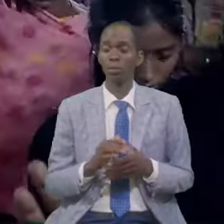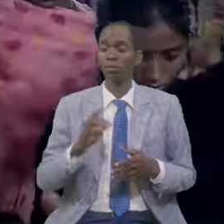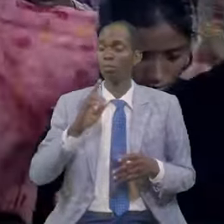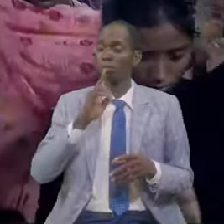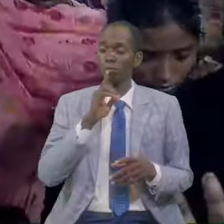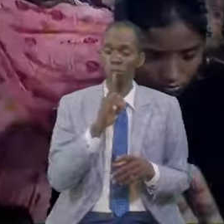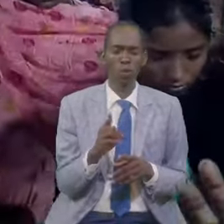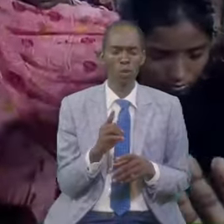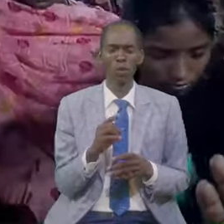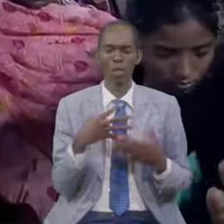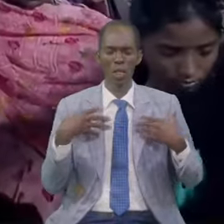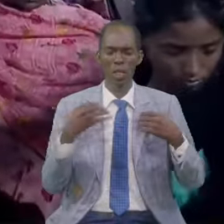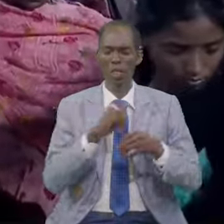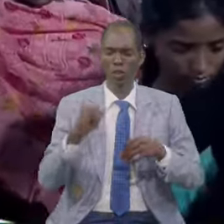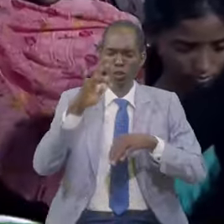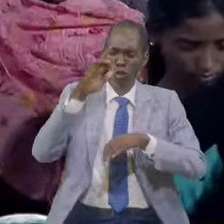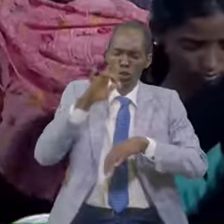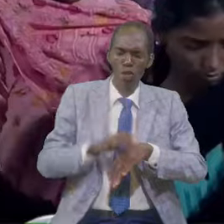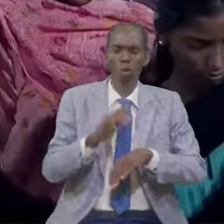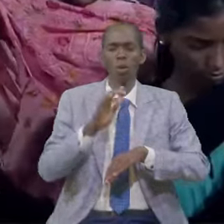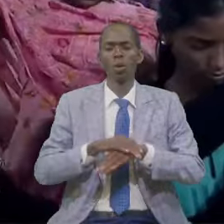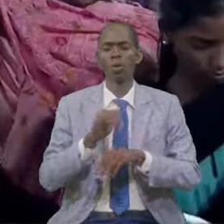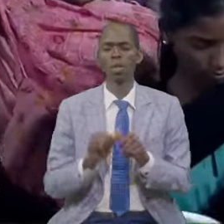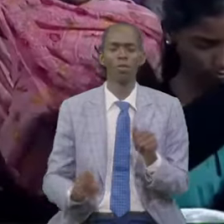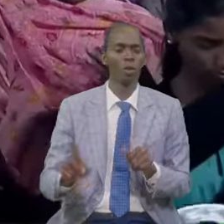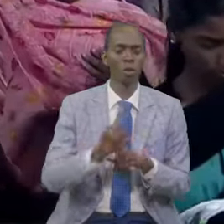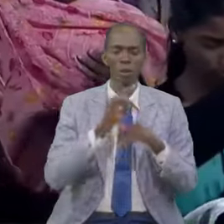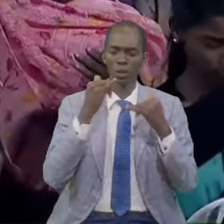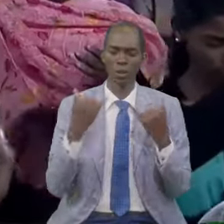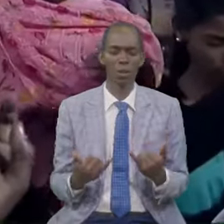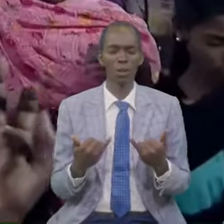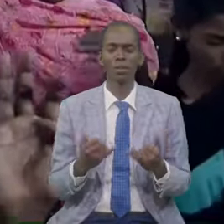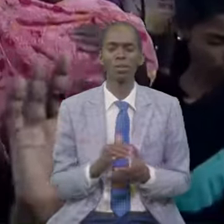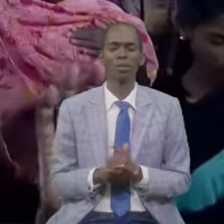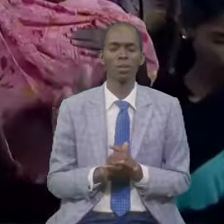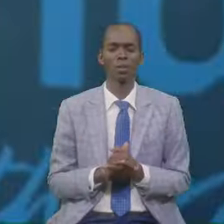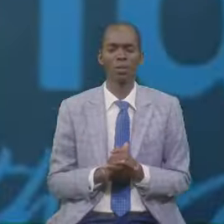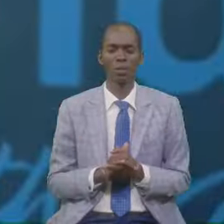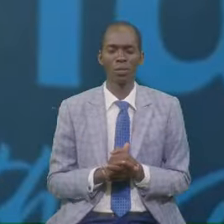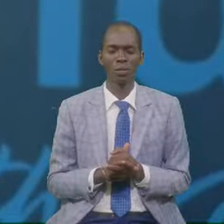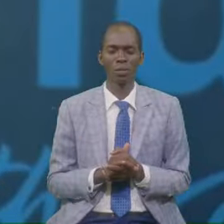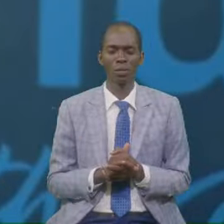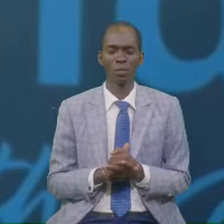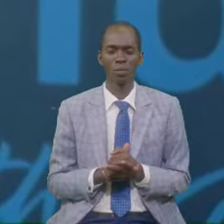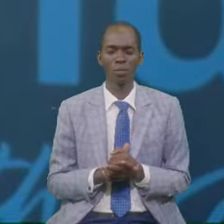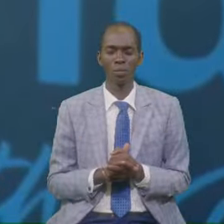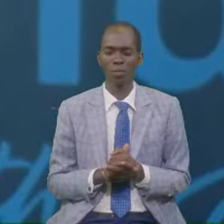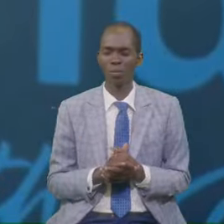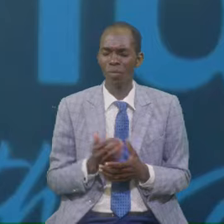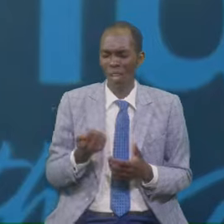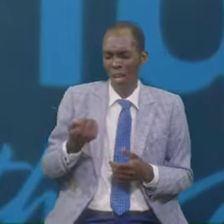upon everyone right now, ఇప్పుడే ప్రతి వారి మీద స్పష్టమైన యేసు యొక్క స్వస్థత తాకిడి కలుగును గాక. Any